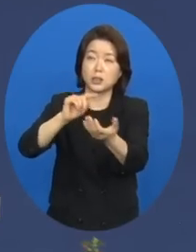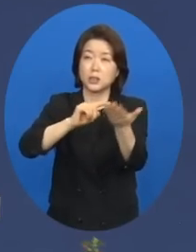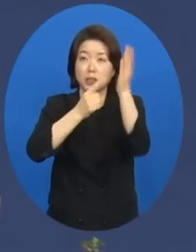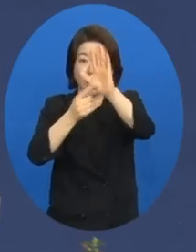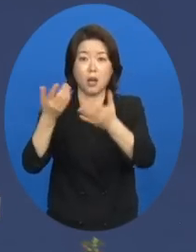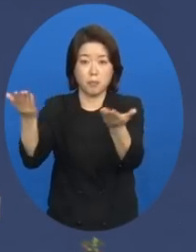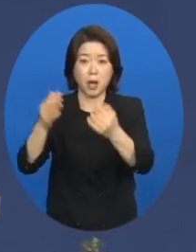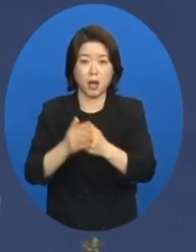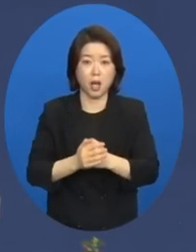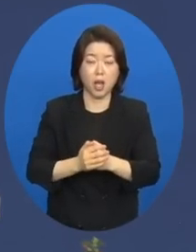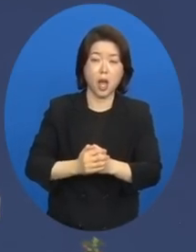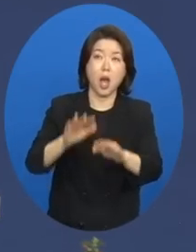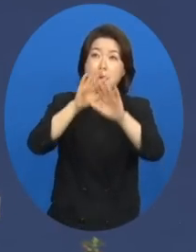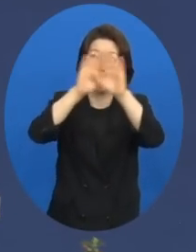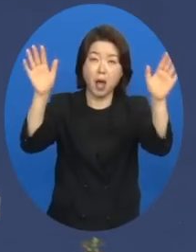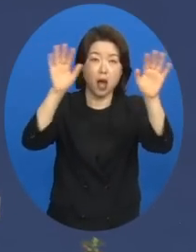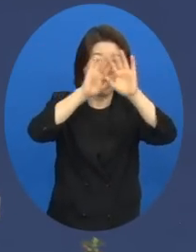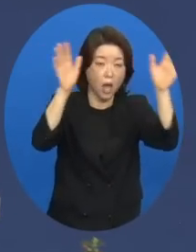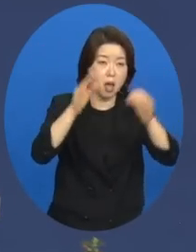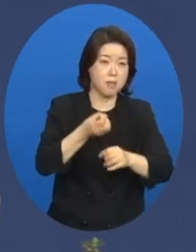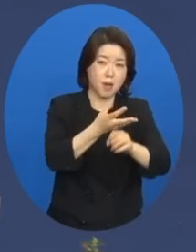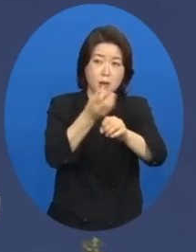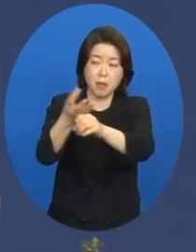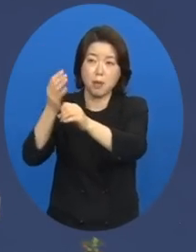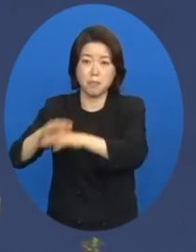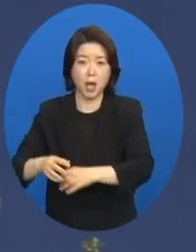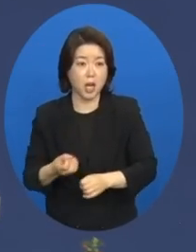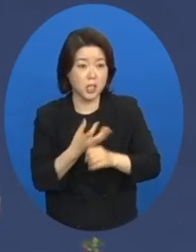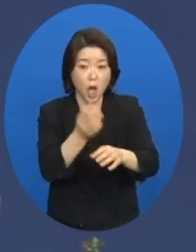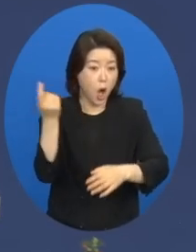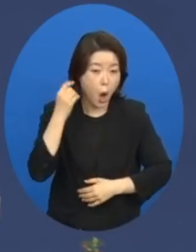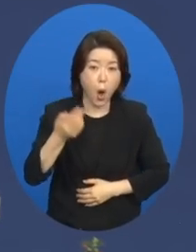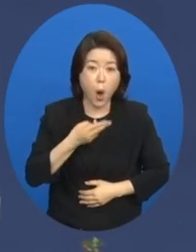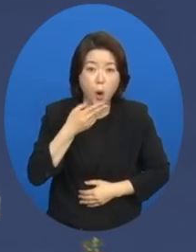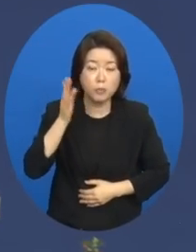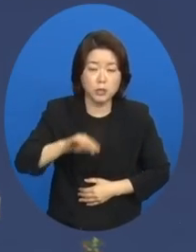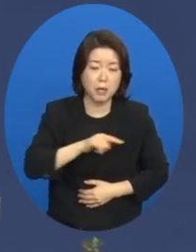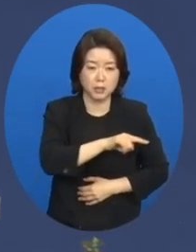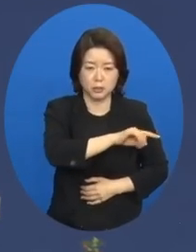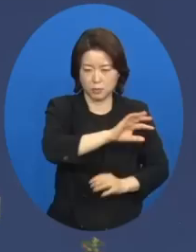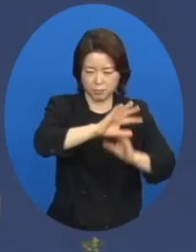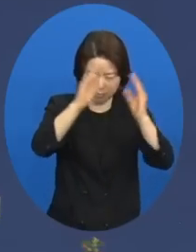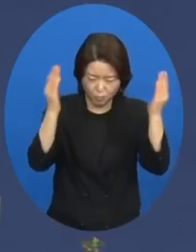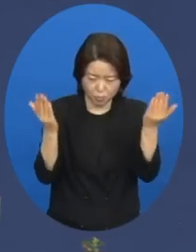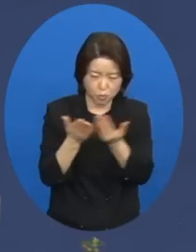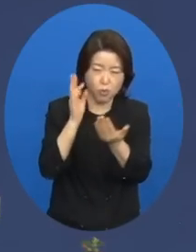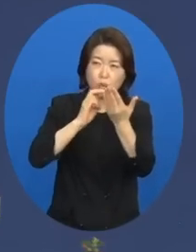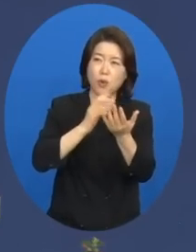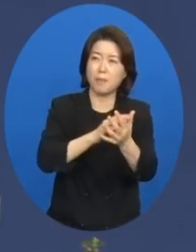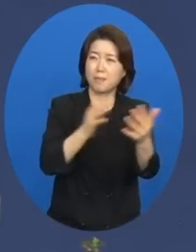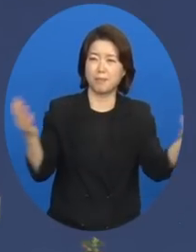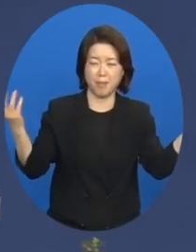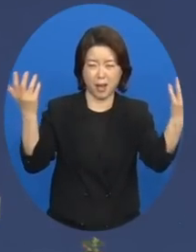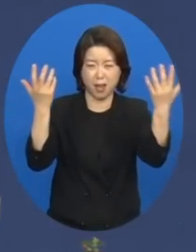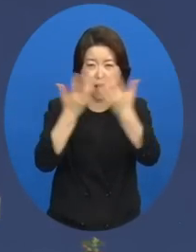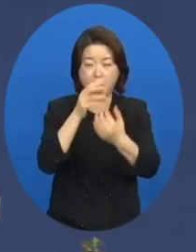날에게 말하고 밤은 밤에게 지식을 전하니 전한 소리도 없고 들리는 소리도 없지만 그러나 그 소리가 온 땅에 통하였도다. 쉽게